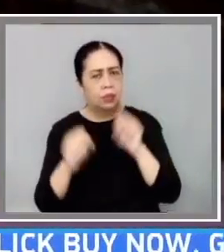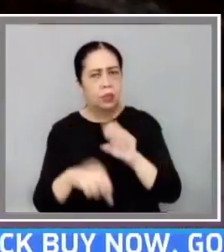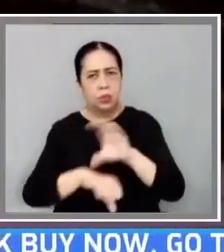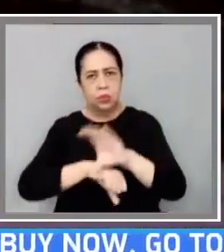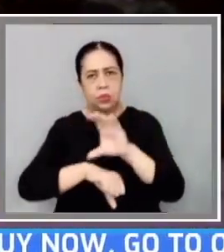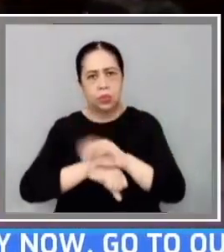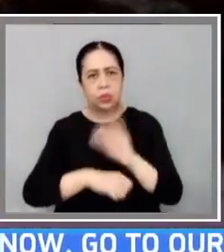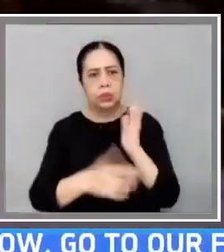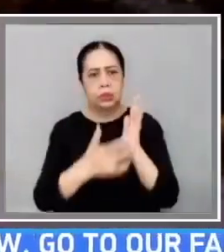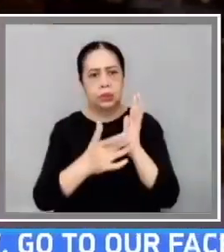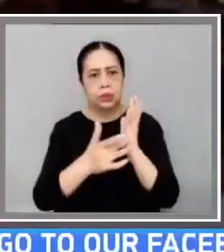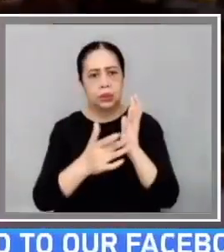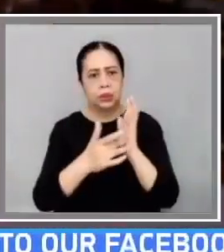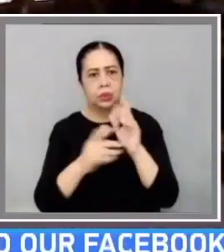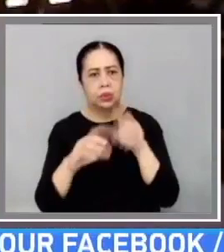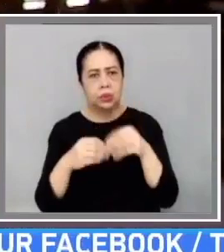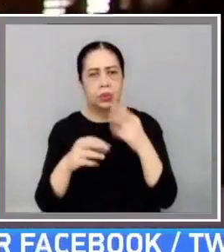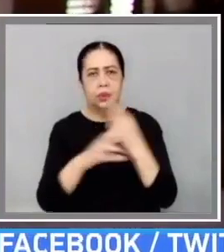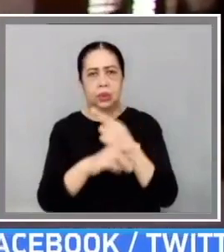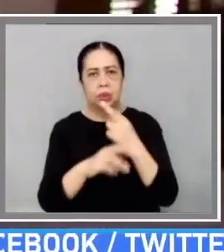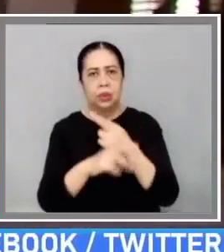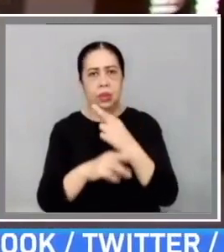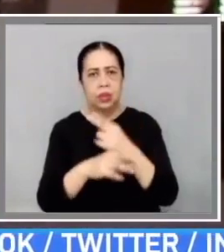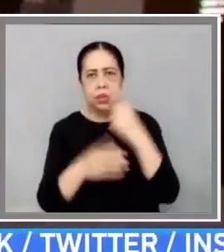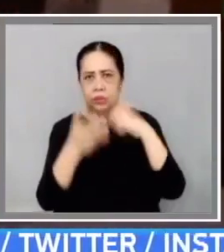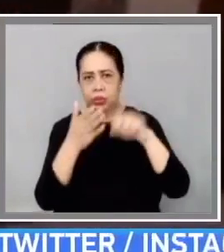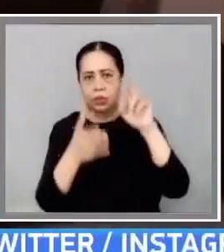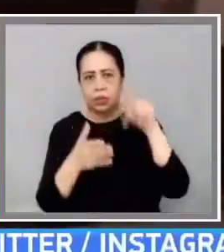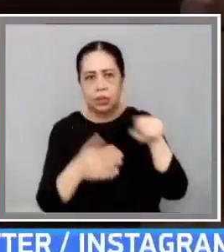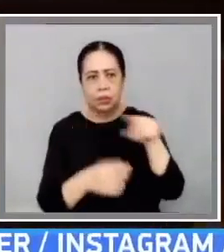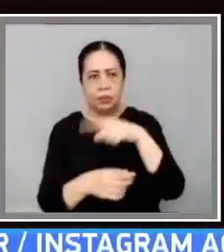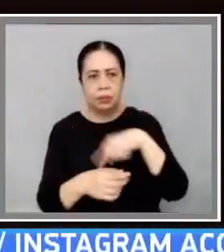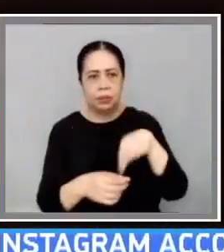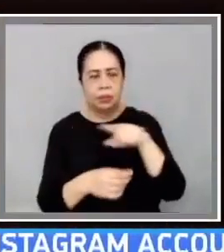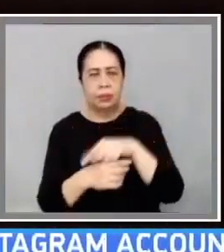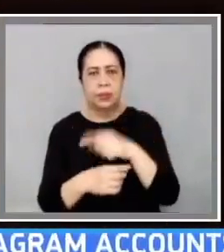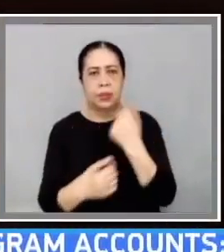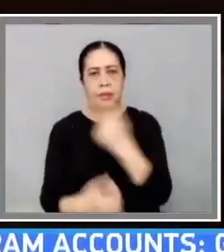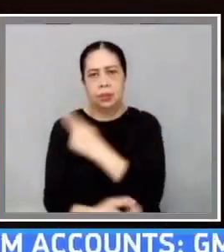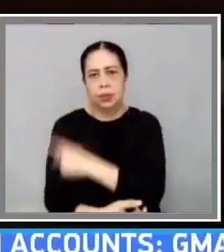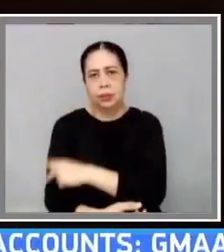teknolohiya para regular na makapagpa-check up ang mga pasyente.